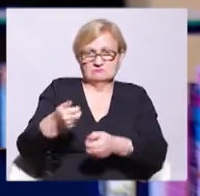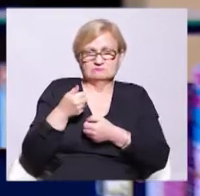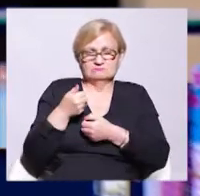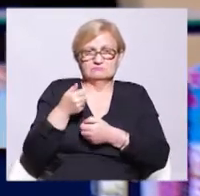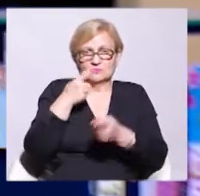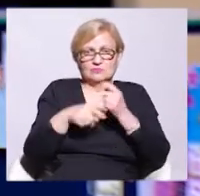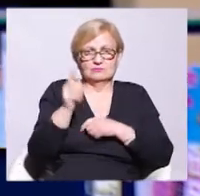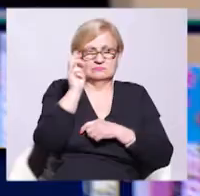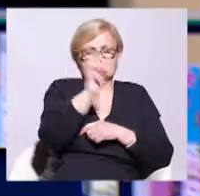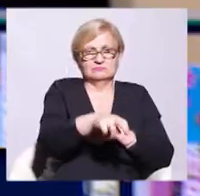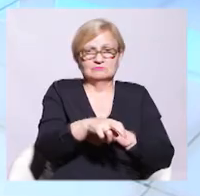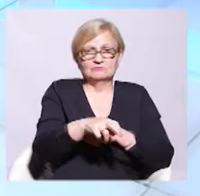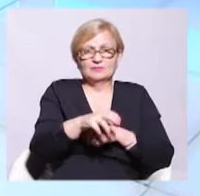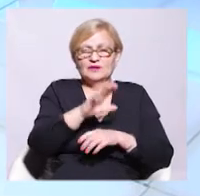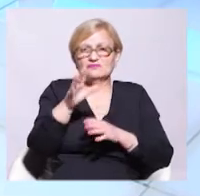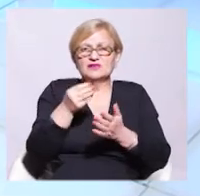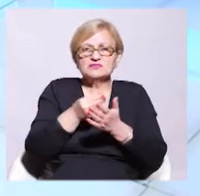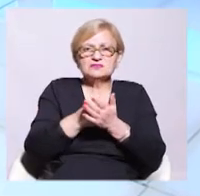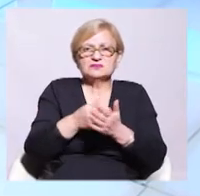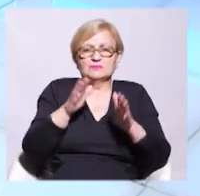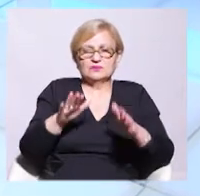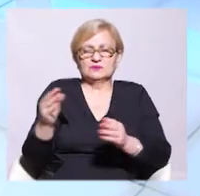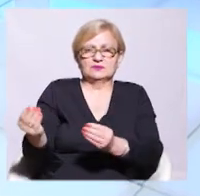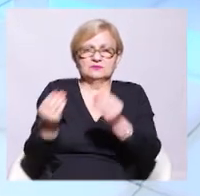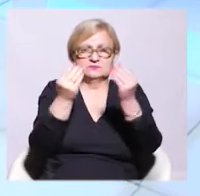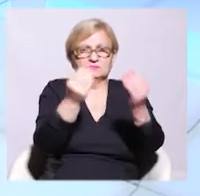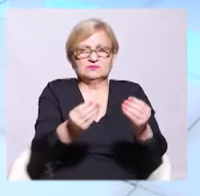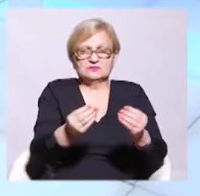და საკურთხეველში ყველაზე საპატიო ადგილს მიუჩენს.